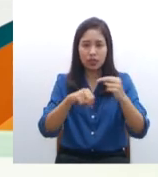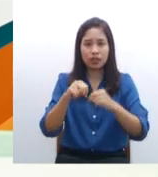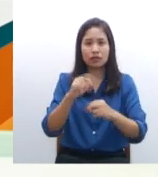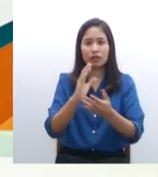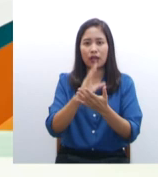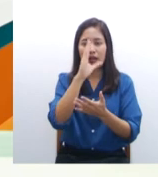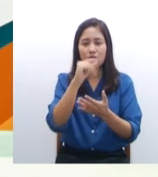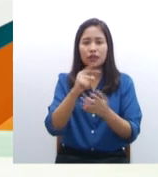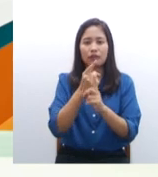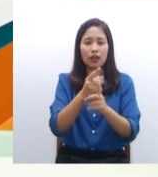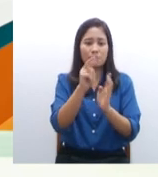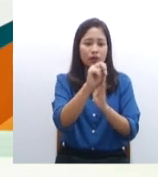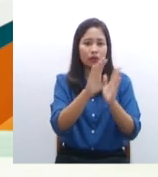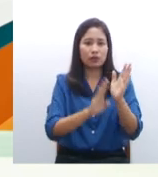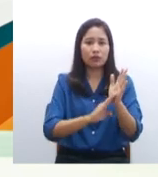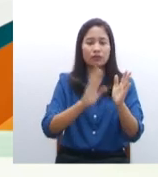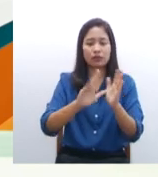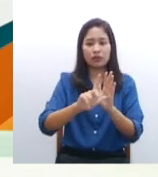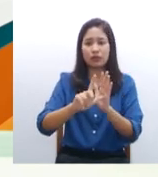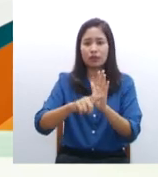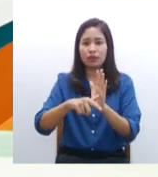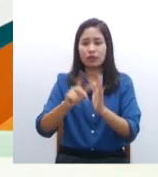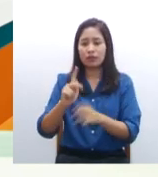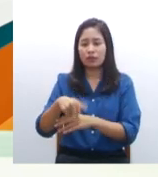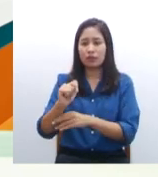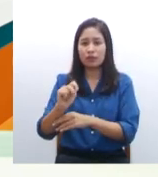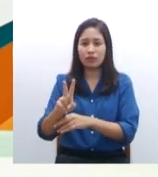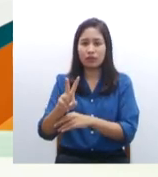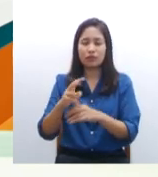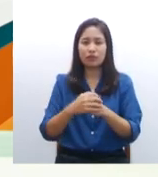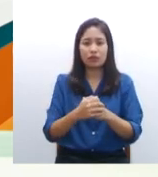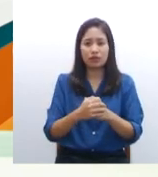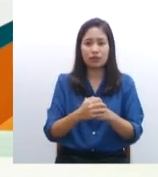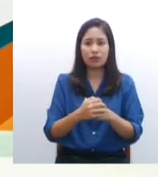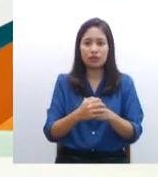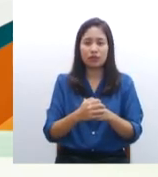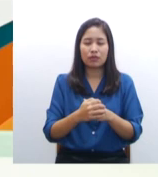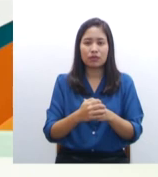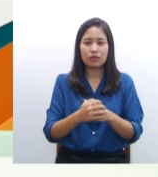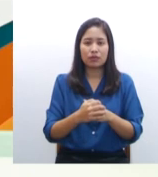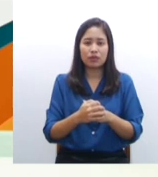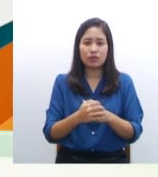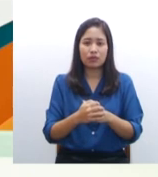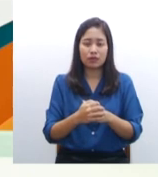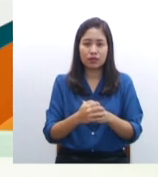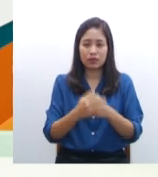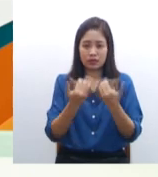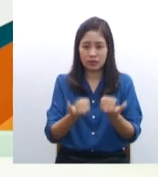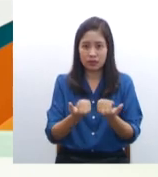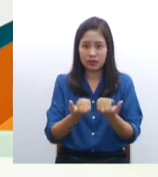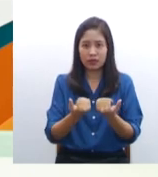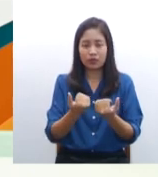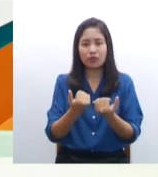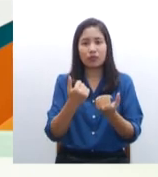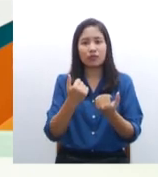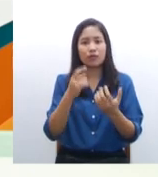เป็นไปตามนโยบายของท่านเลขาธิการคณะกรรมการการศึกษาขั้นพื้นฐานท่านดร.สุเทพชิตยวงศ์นะครับครับวันนี้มาถึงช่ว